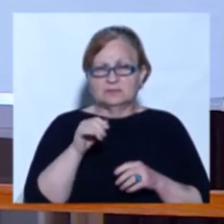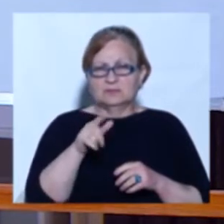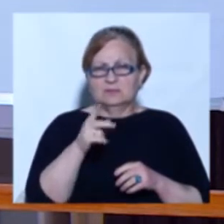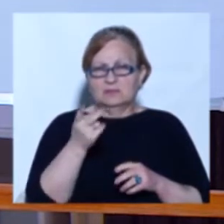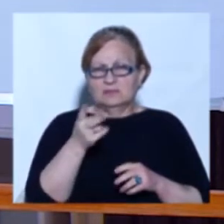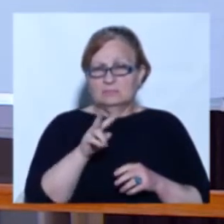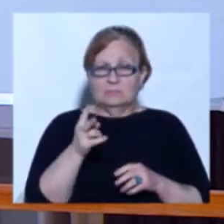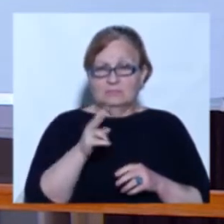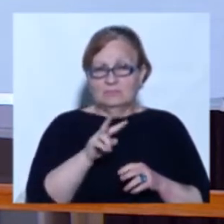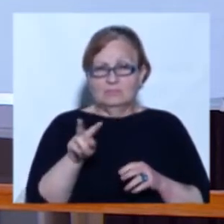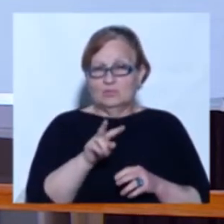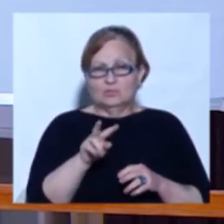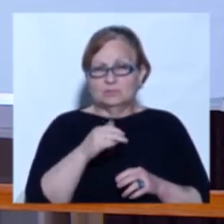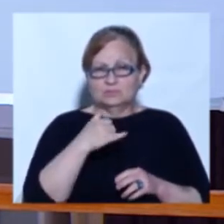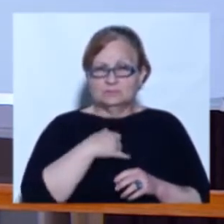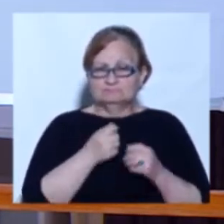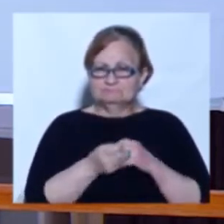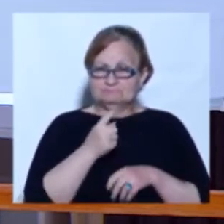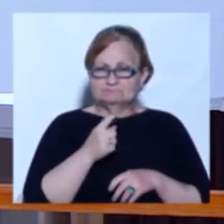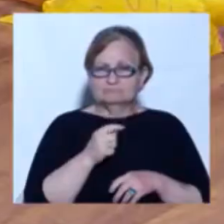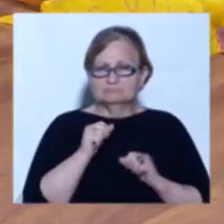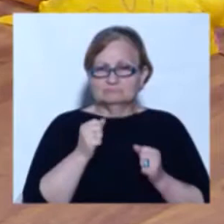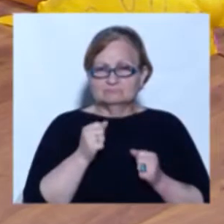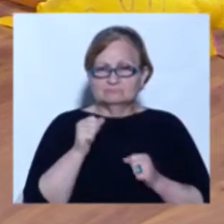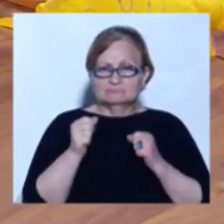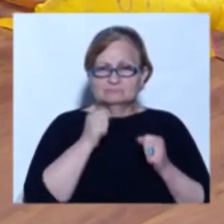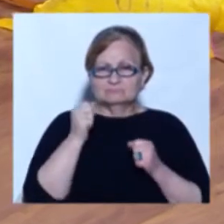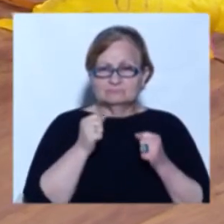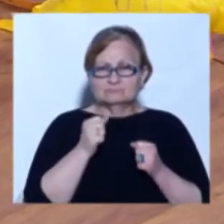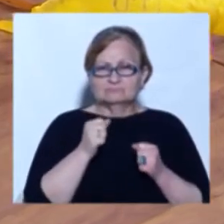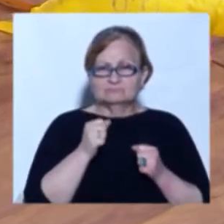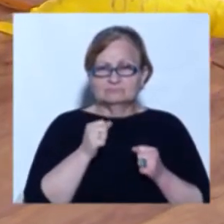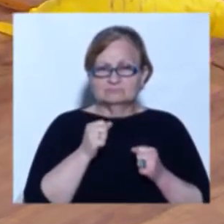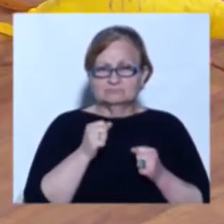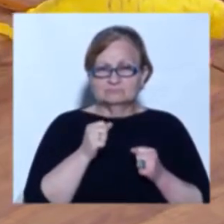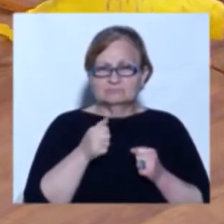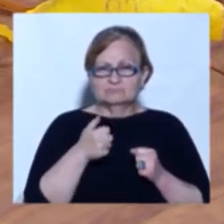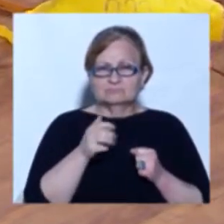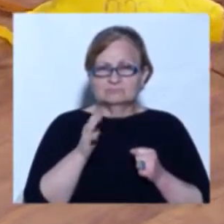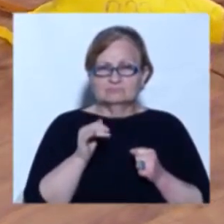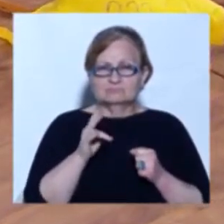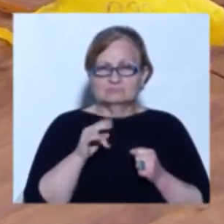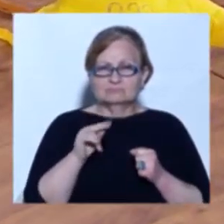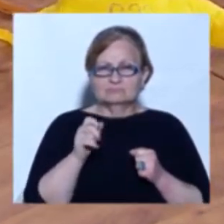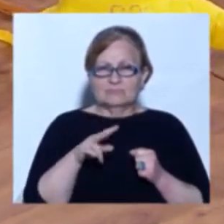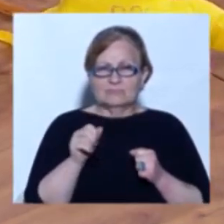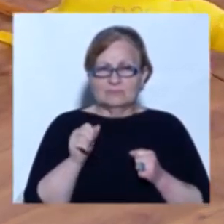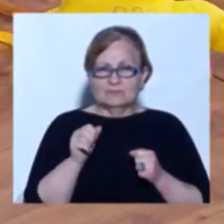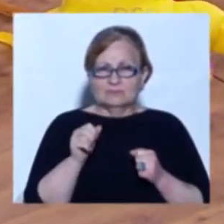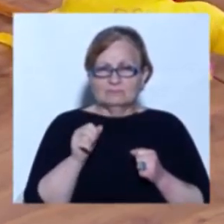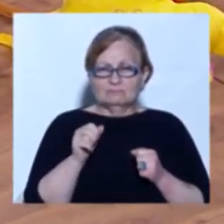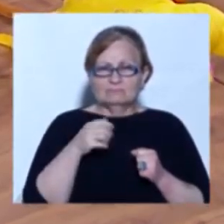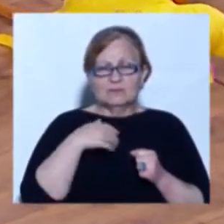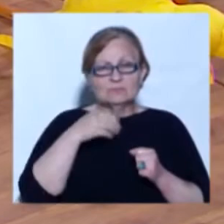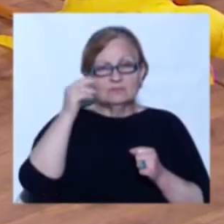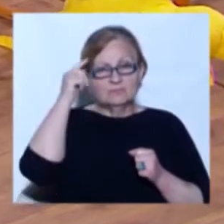კიდევ კარგი აღმოვაჩინე. ნახე, ქარიშხალი და ყვანჩალა. ესე იგი, ფიქრობ